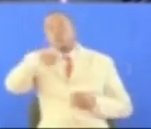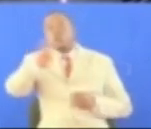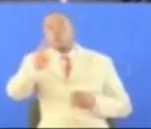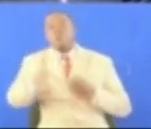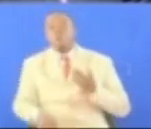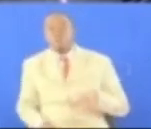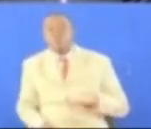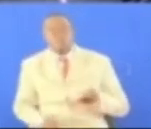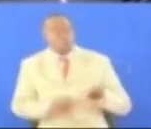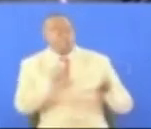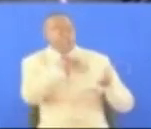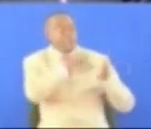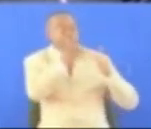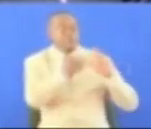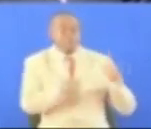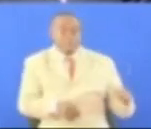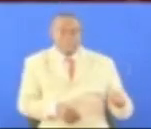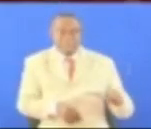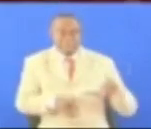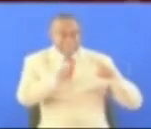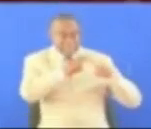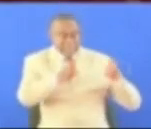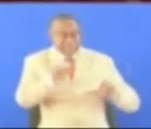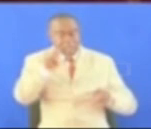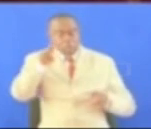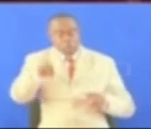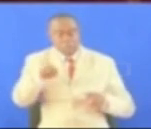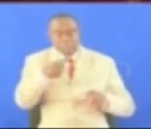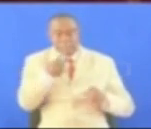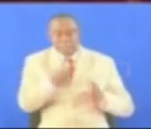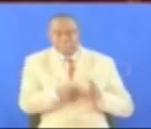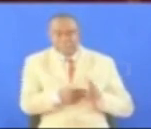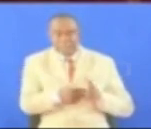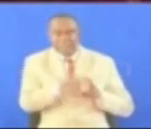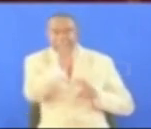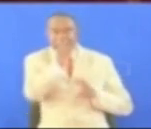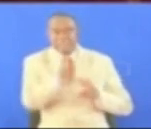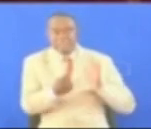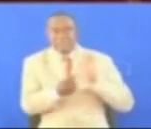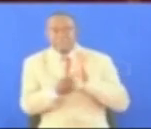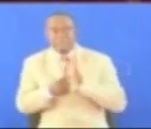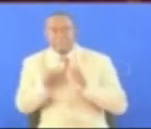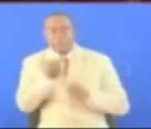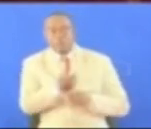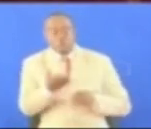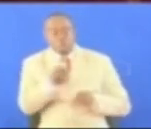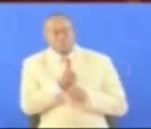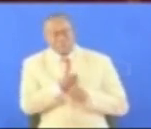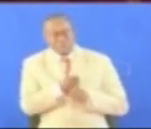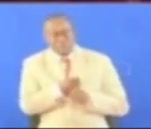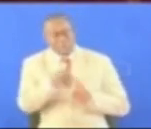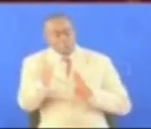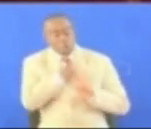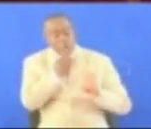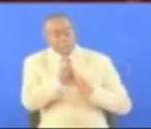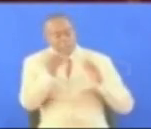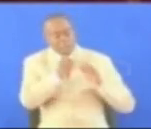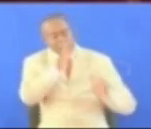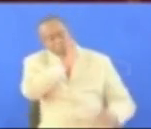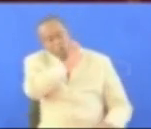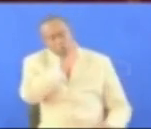Wakija majumbani, tafiti za UN zinaonyesha kwamba 66% ya watoto wanafanyiwa ukatili majumbani kwa wazazi wao.